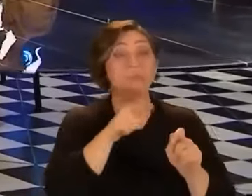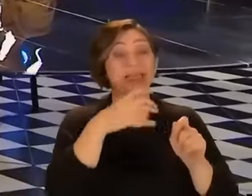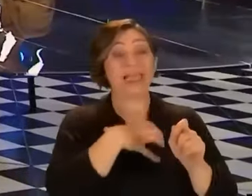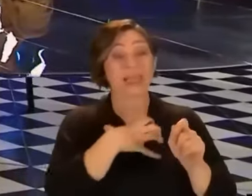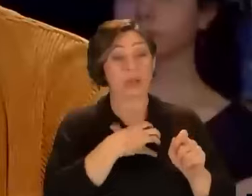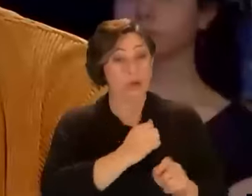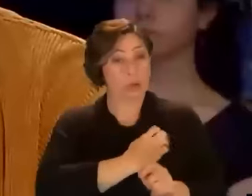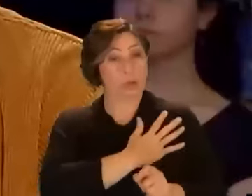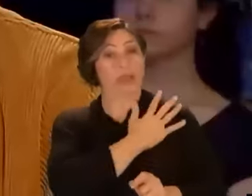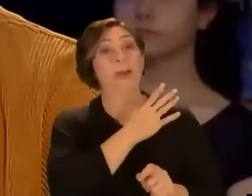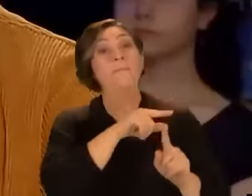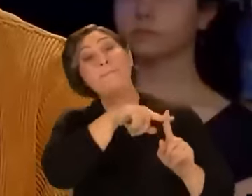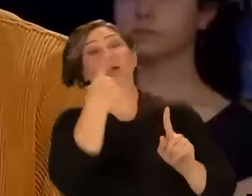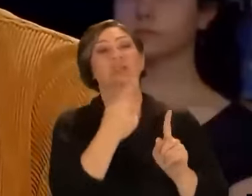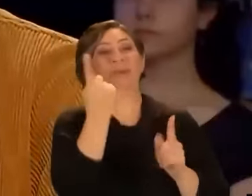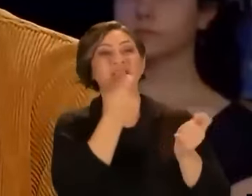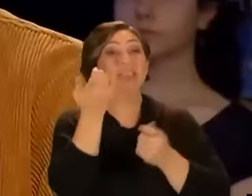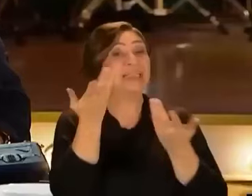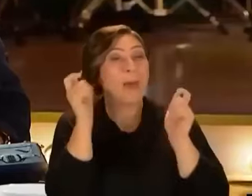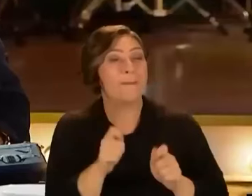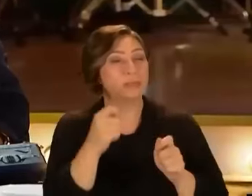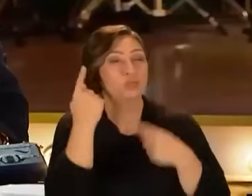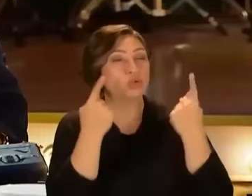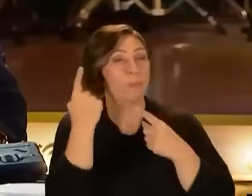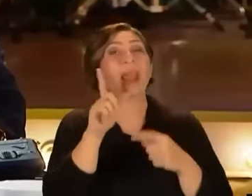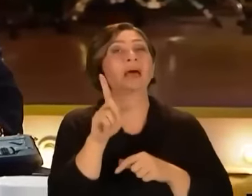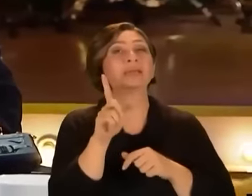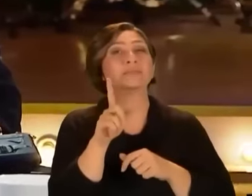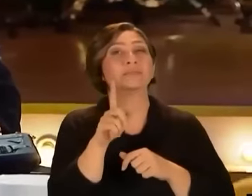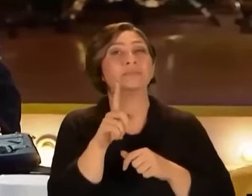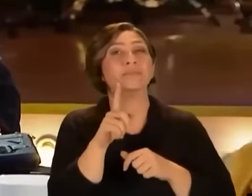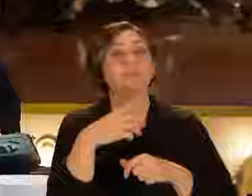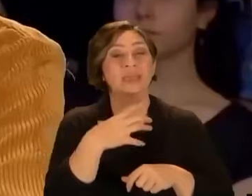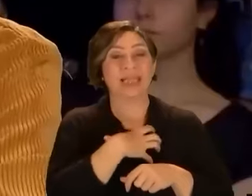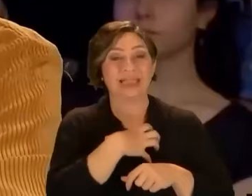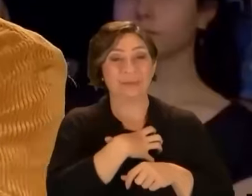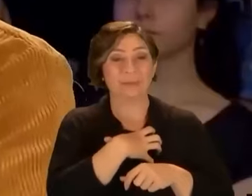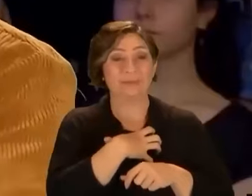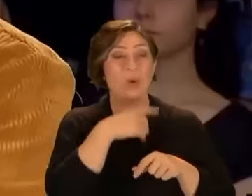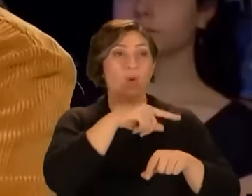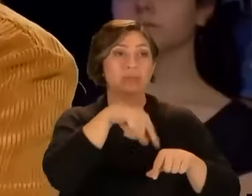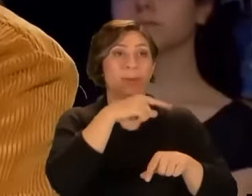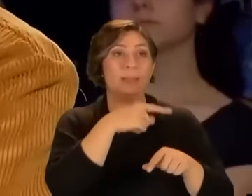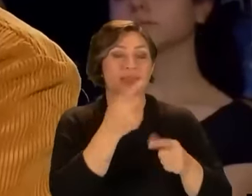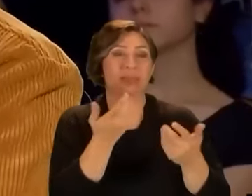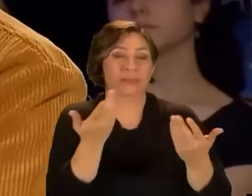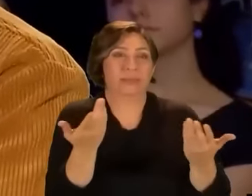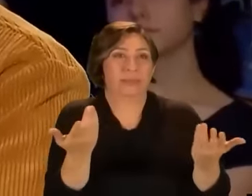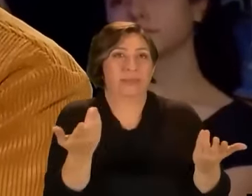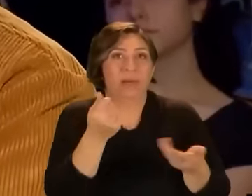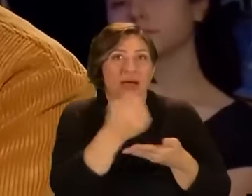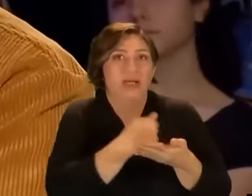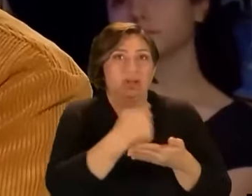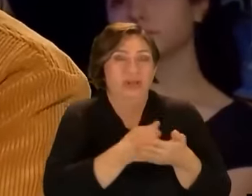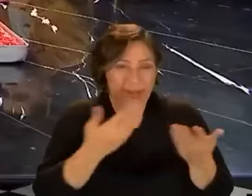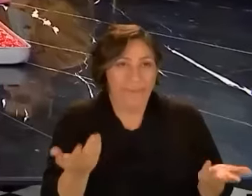kendi gururlanacağım bir diğer işi nasıl yapabilirim? Güzel. Kendim işte o zaman tabii ki de para yani